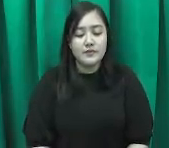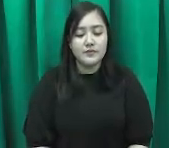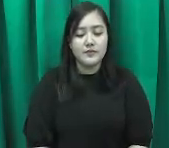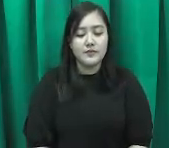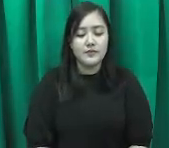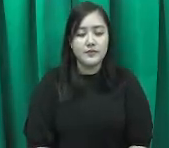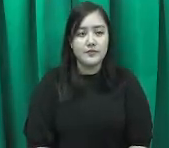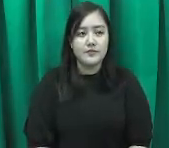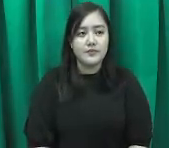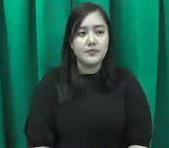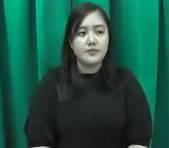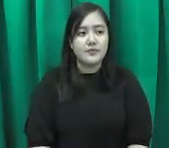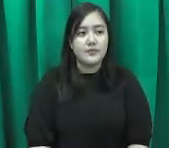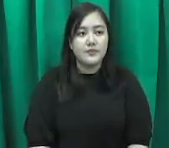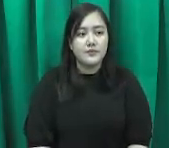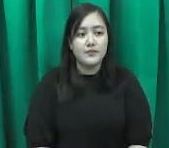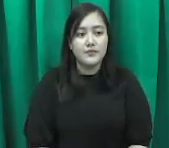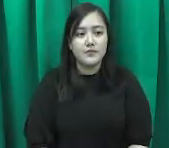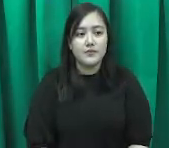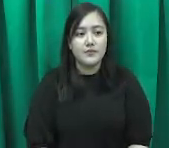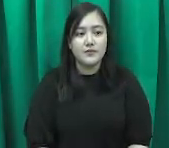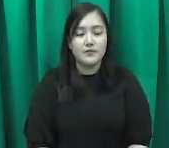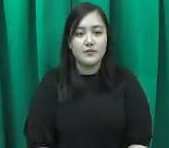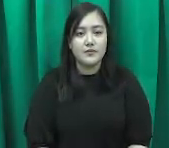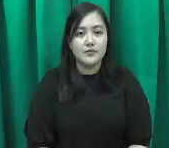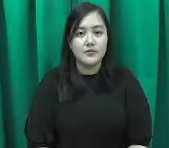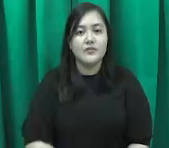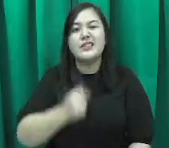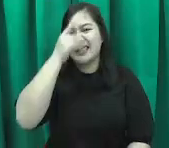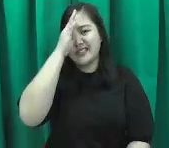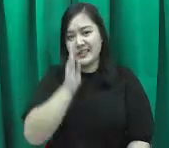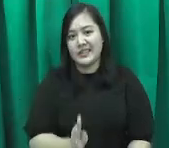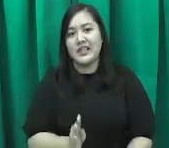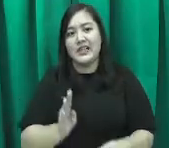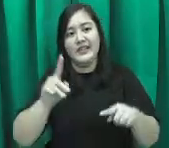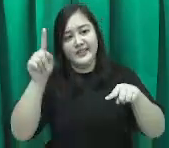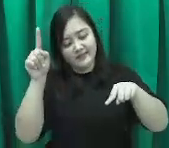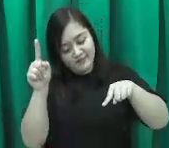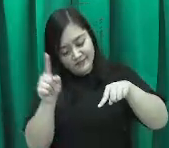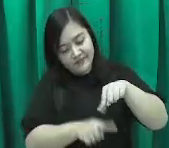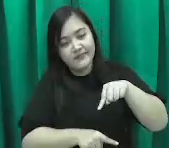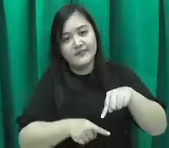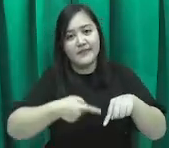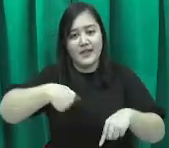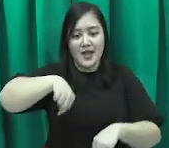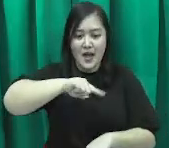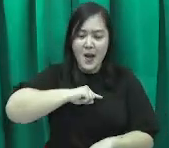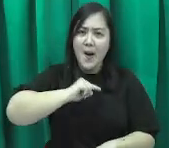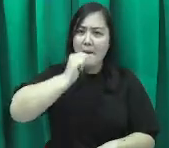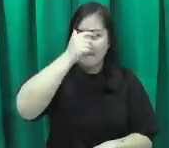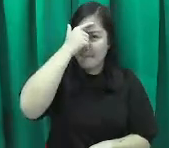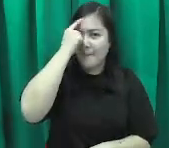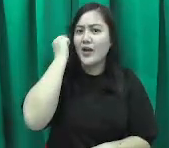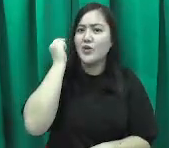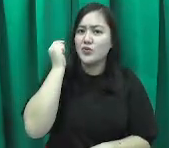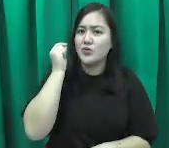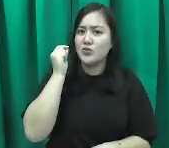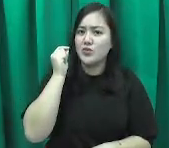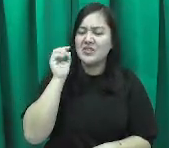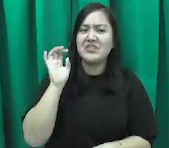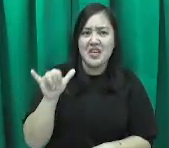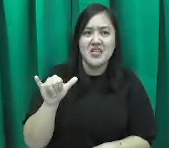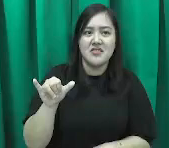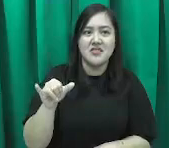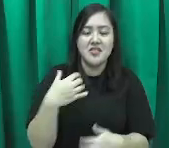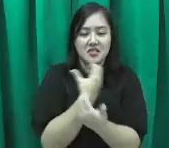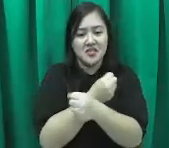yeah. eh. Yeah. Kaya tayo napapalo ng Panginoon dahil tagapagligtas natin, ang Panginoon, pero tagapagligtas natin,